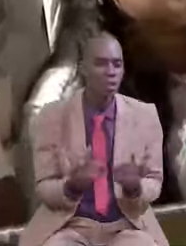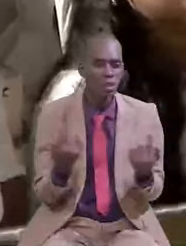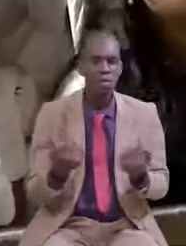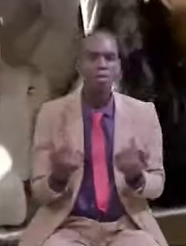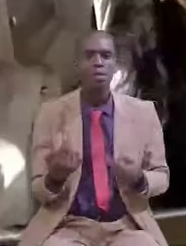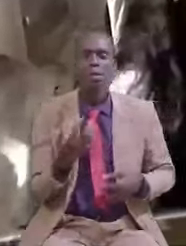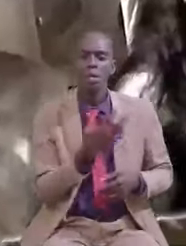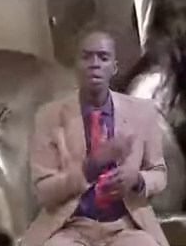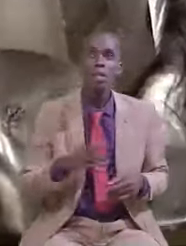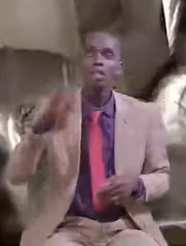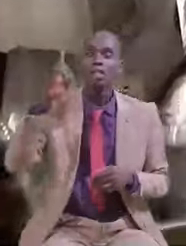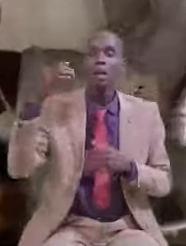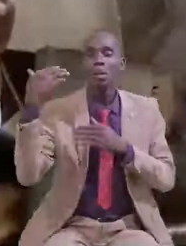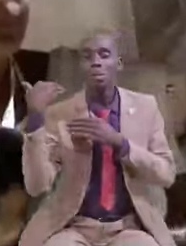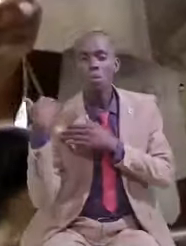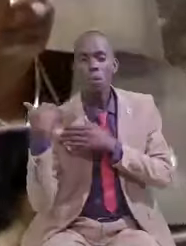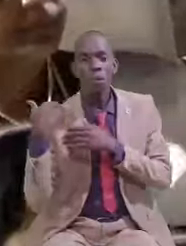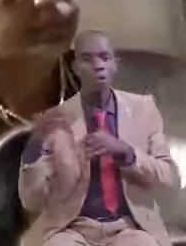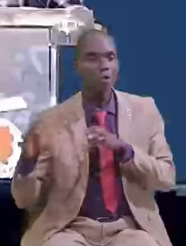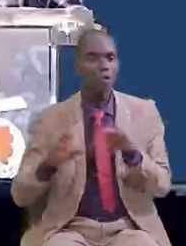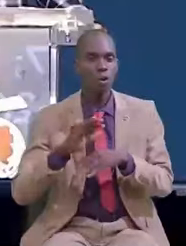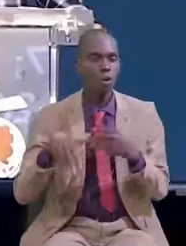Il a porté tout cela pour vous.